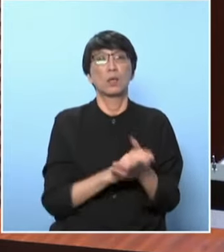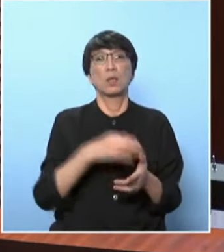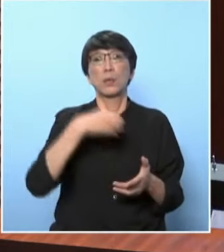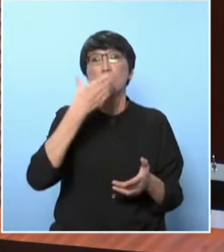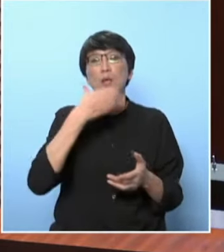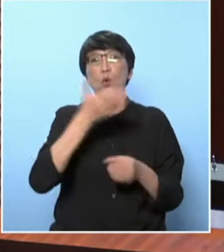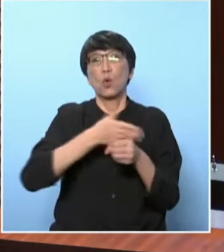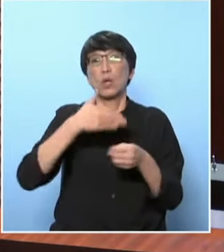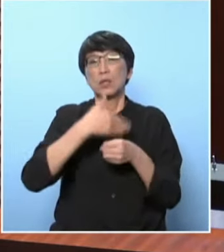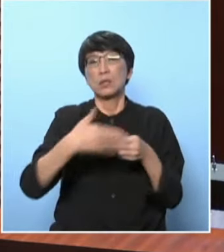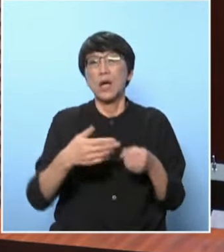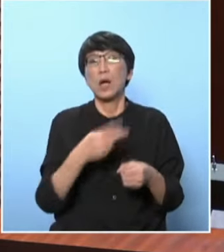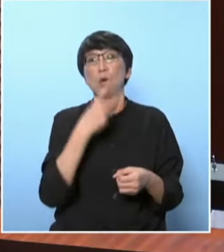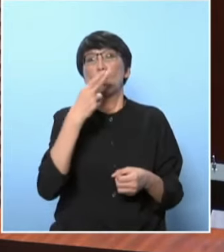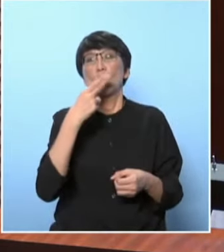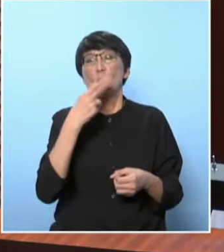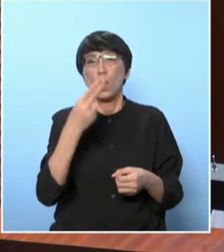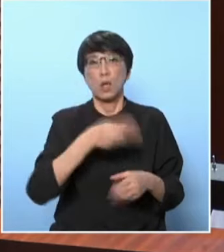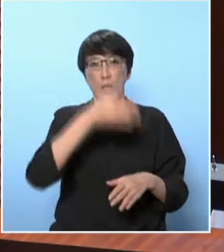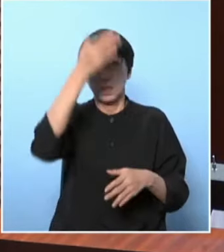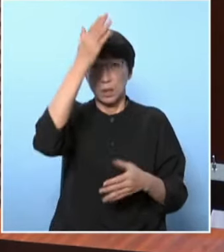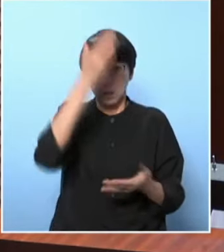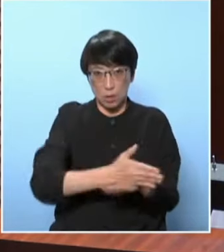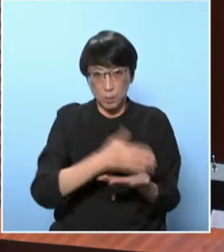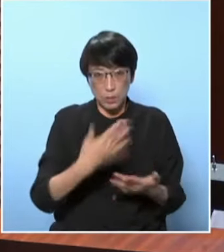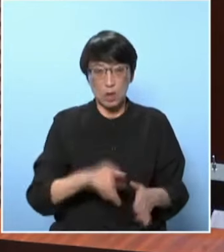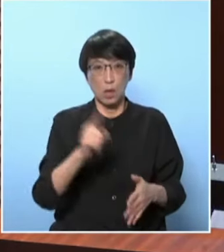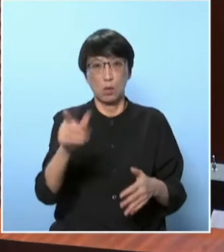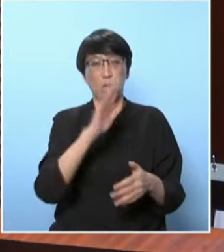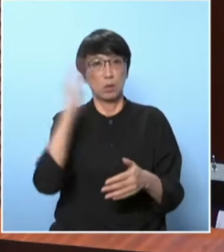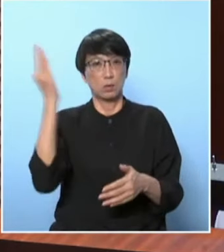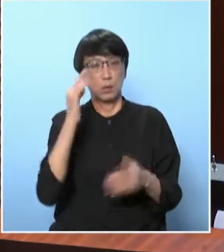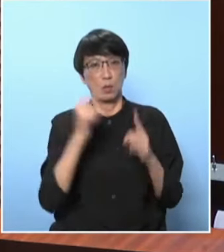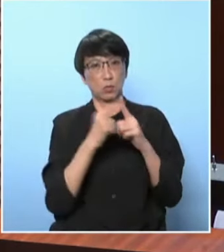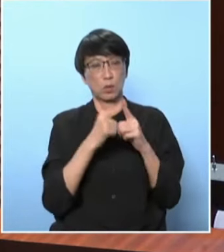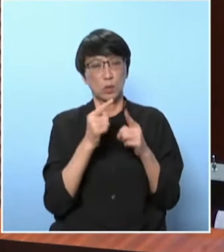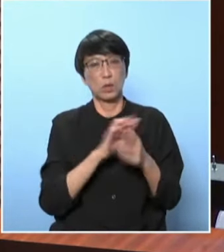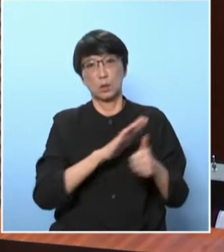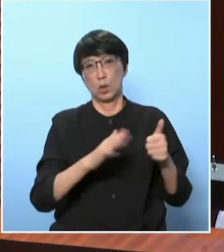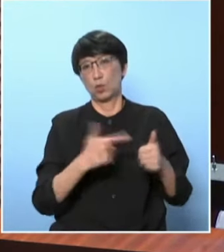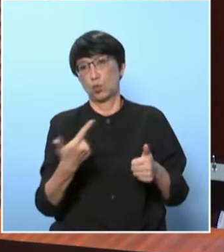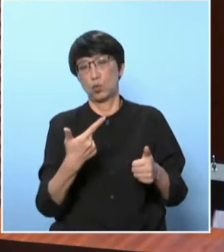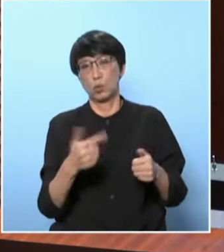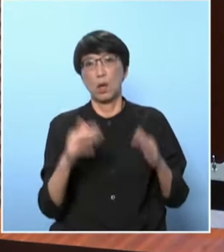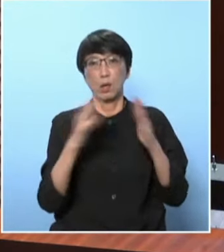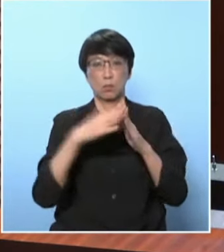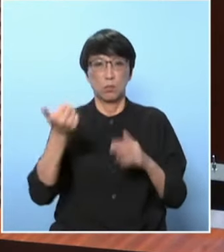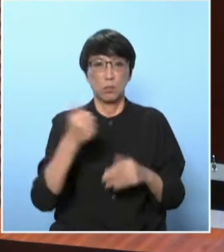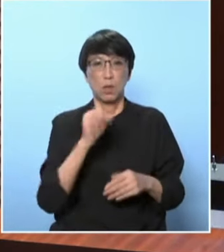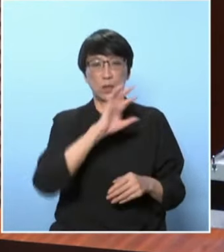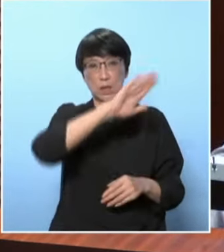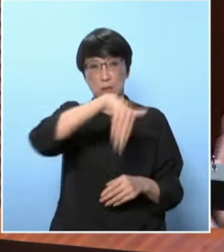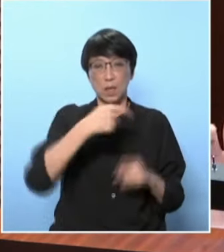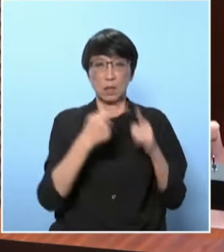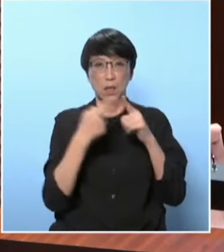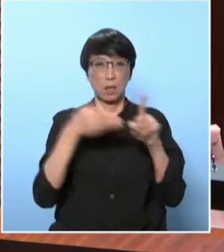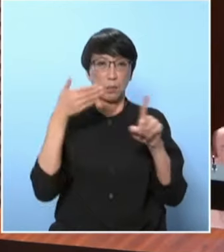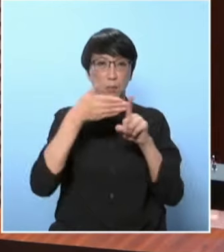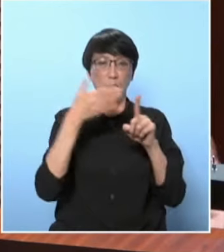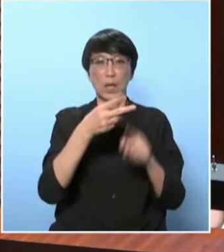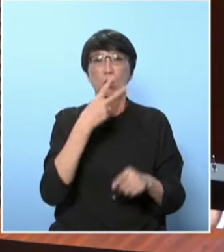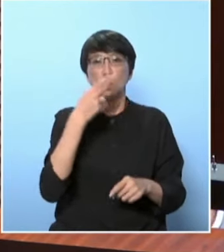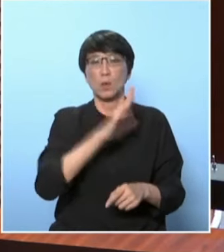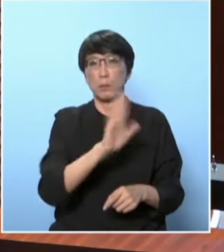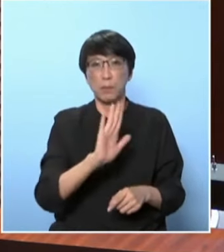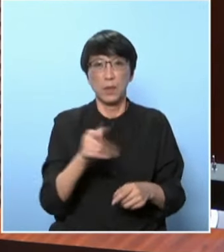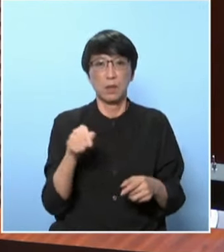話，其實非常之流行嘅話咧，我相信對於我哋遊客咧，其實影響係好多。最後一點咧，聽局長講話，啲人過嚟嘅話咧，個目的唔係食煙。